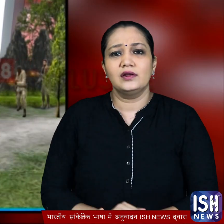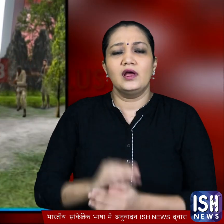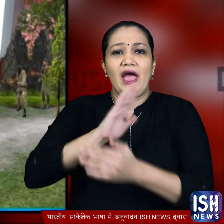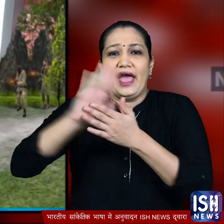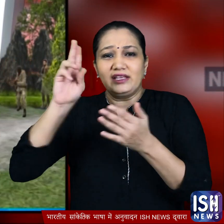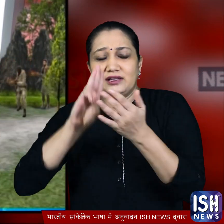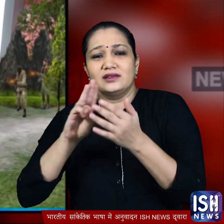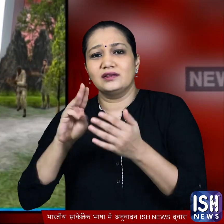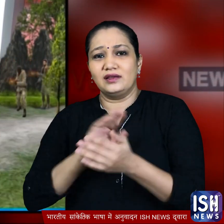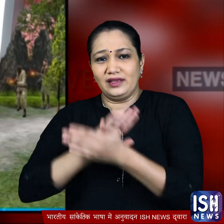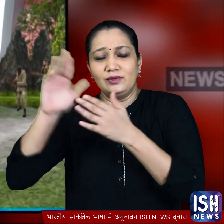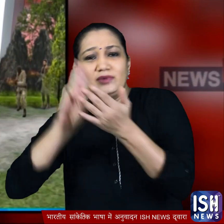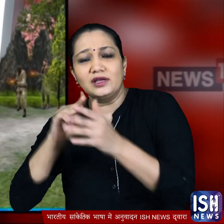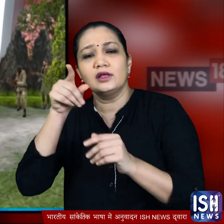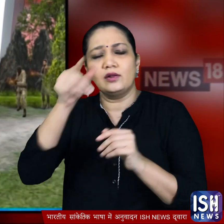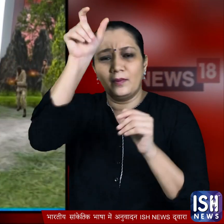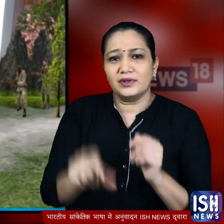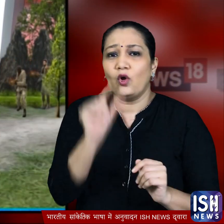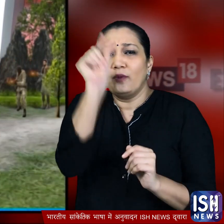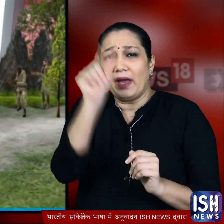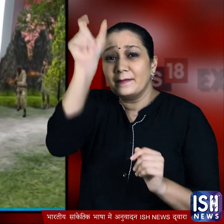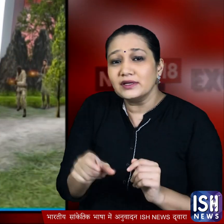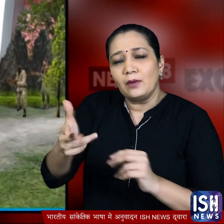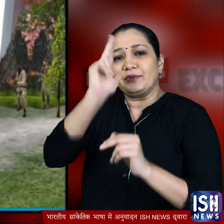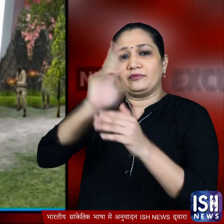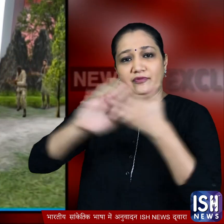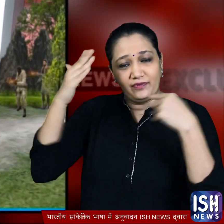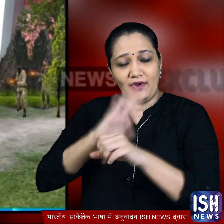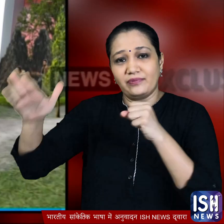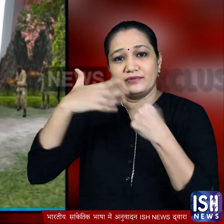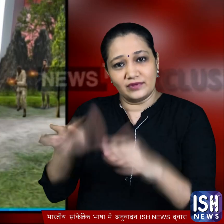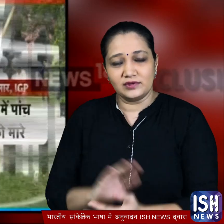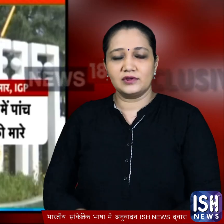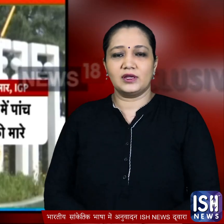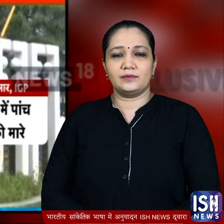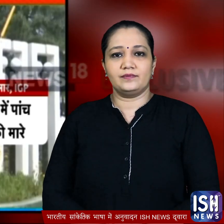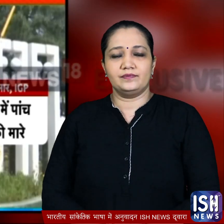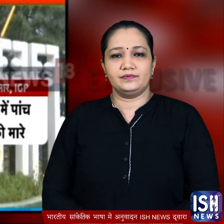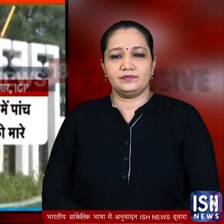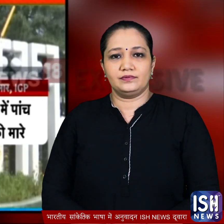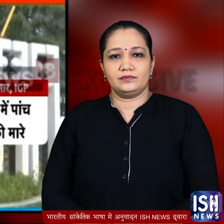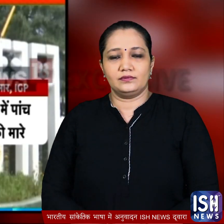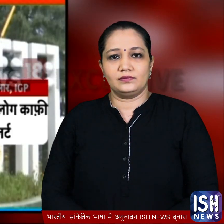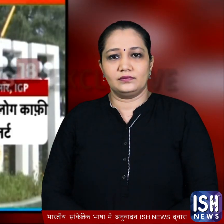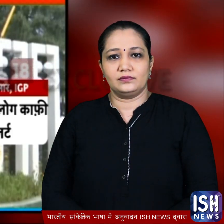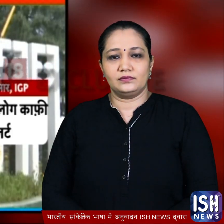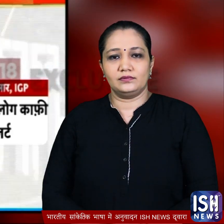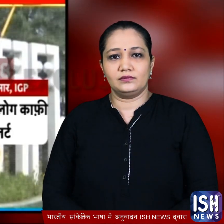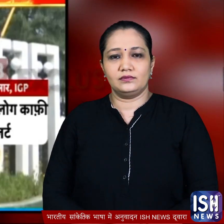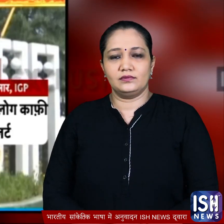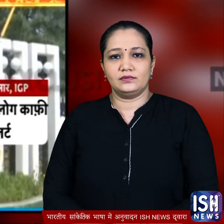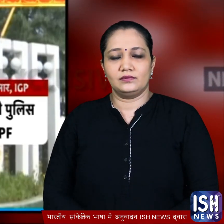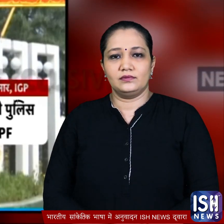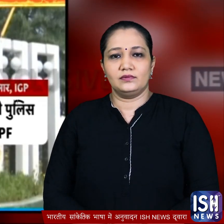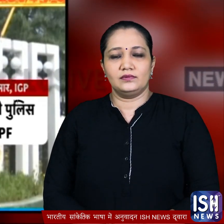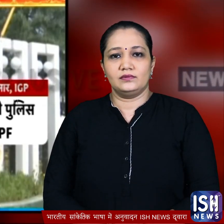हिज्ब के टॉप कमांडर मिराजुद्दीन हलवाई उर्फ उबैद को ढेर किया था। 24 घंटा में 5 टेररिस्ट मारे गए हैं। हम